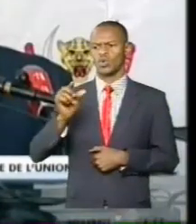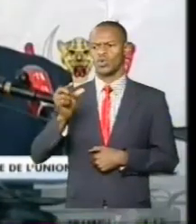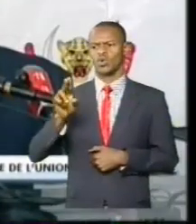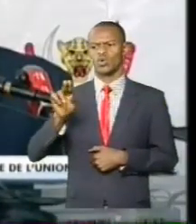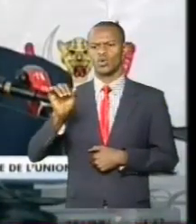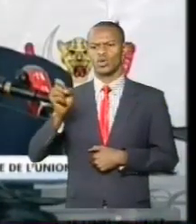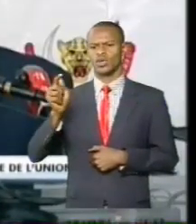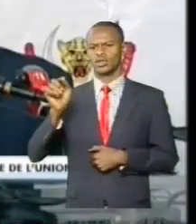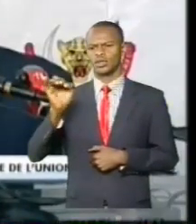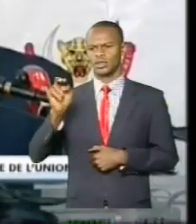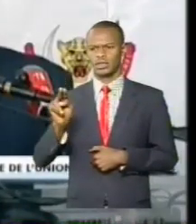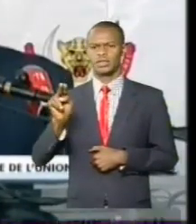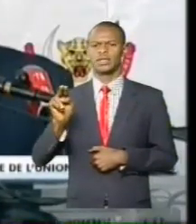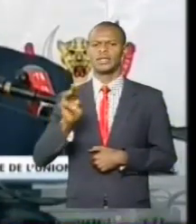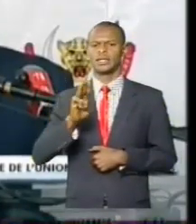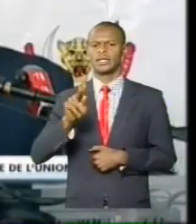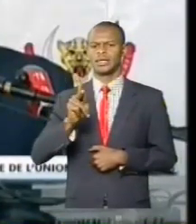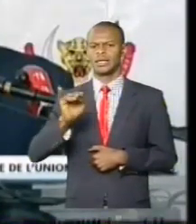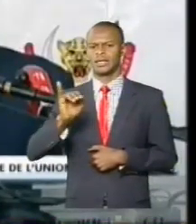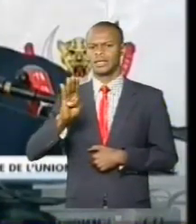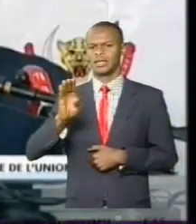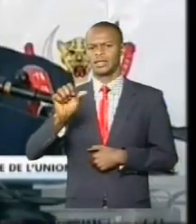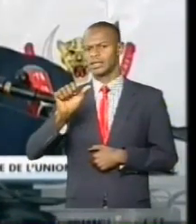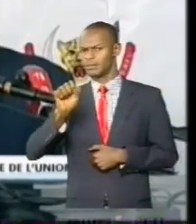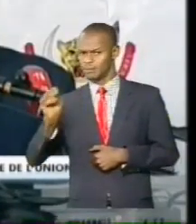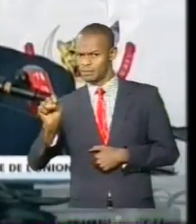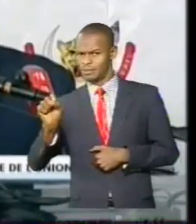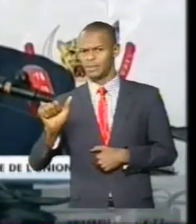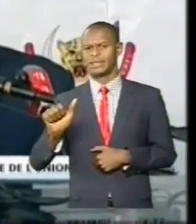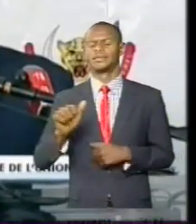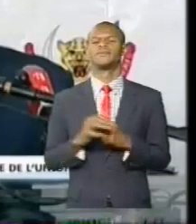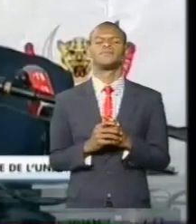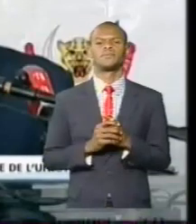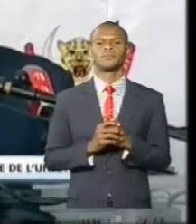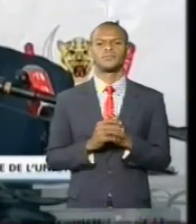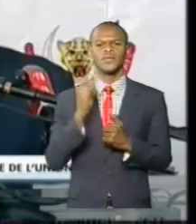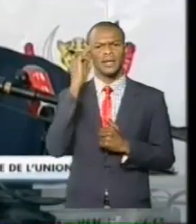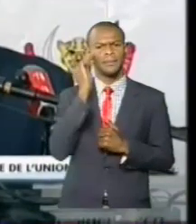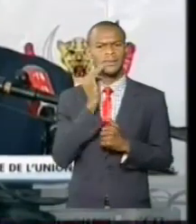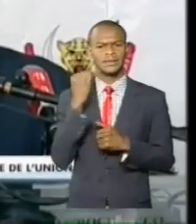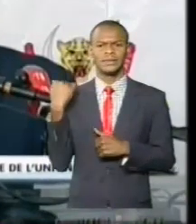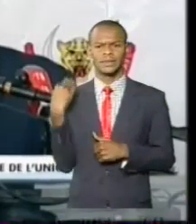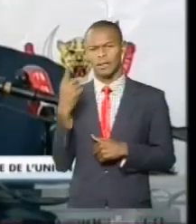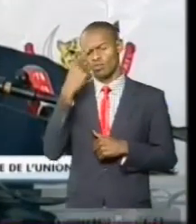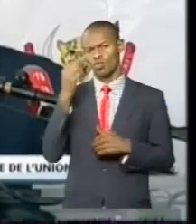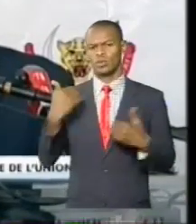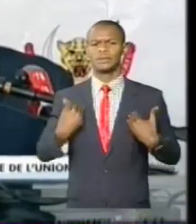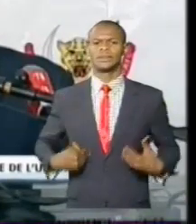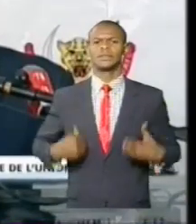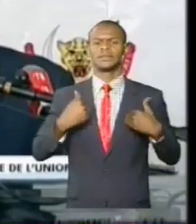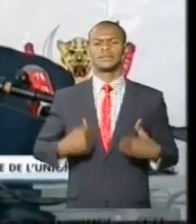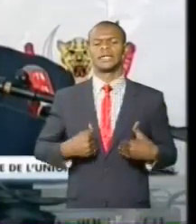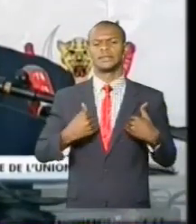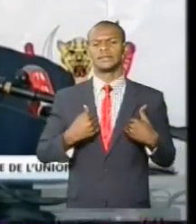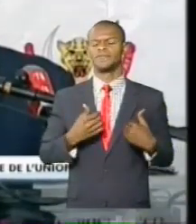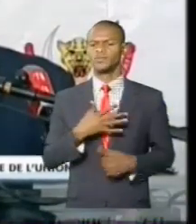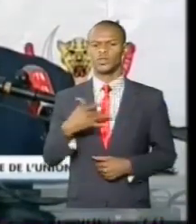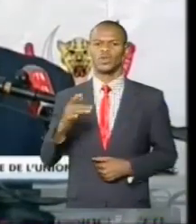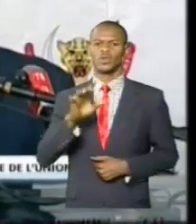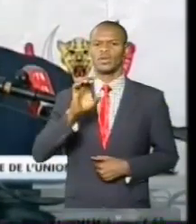Kibasa Maliba. Ministre d'État, ministre de la Santé, Monsieur